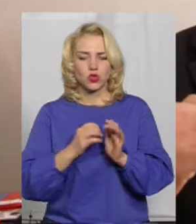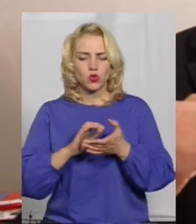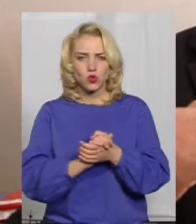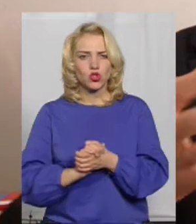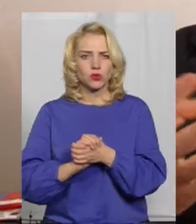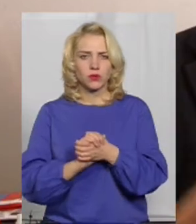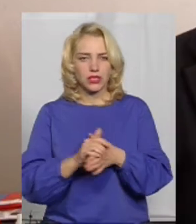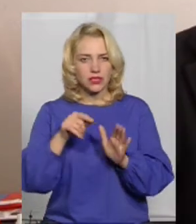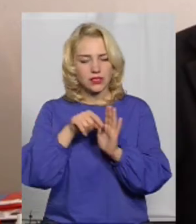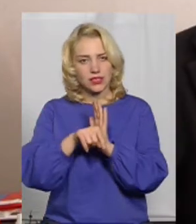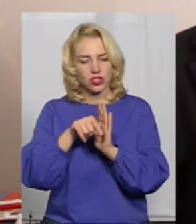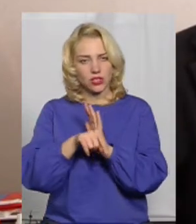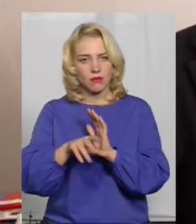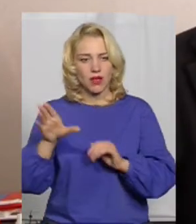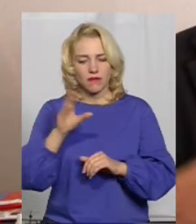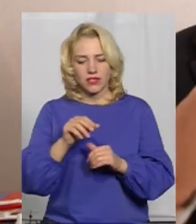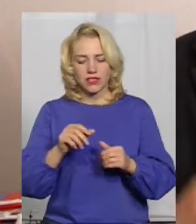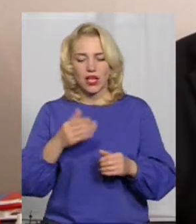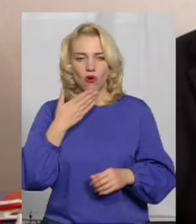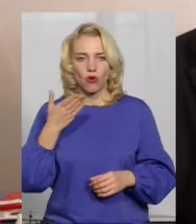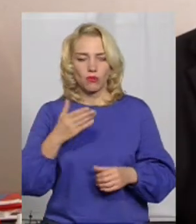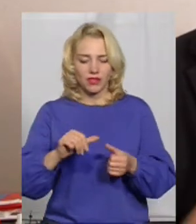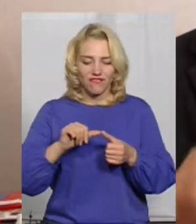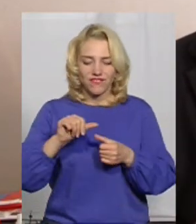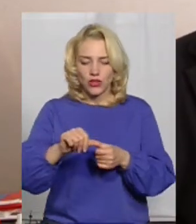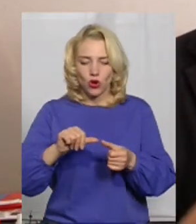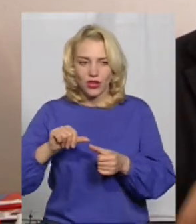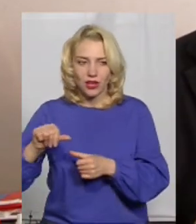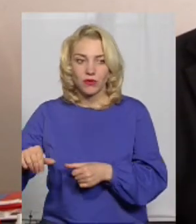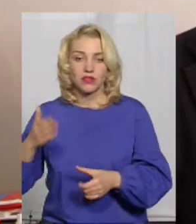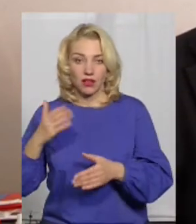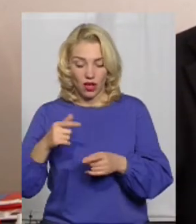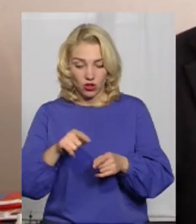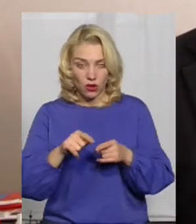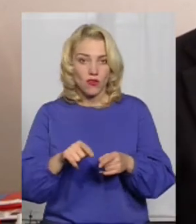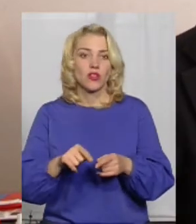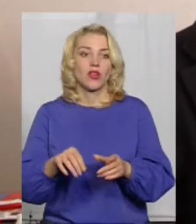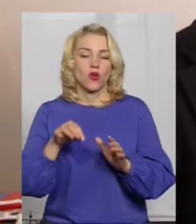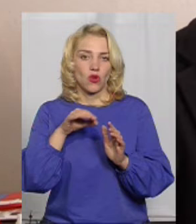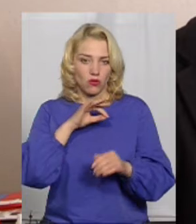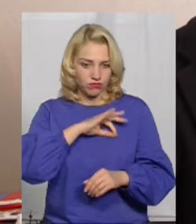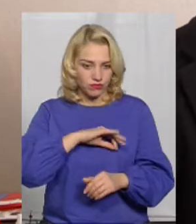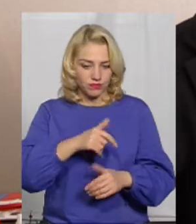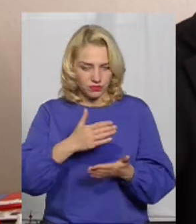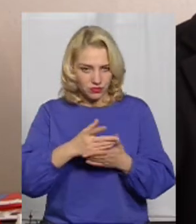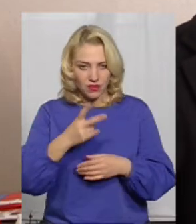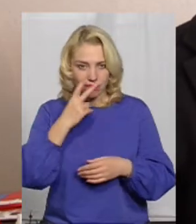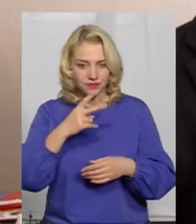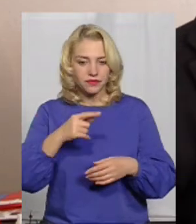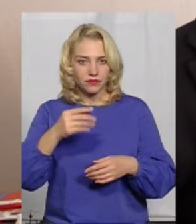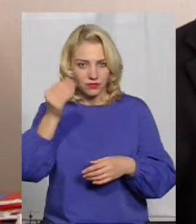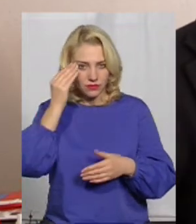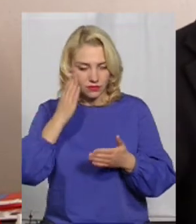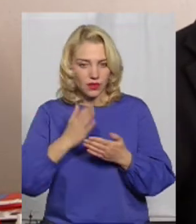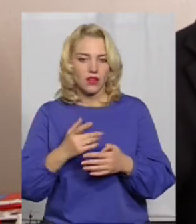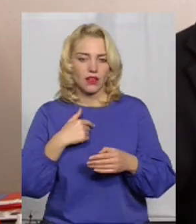потім виокремлюються, і по них, якщо вони адекватні, конструктивні, даються доручення відповідним службам. Тобто для мене це